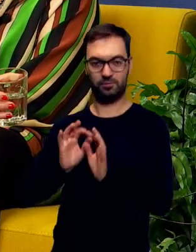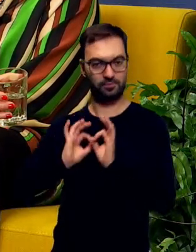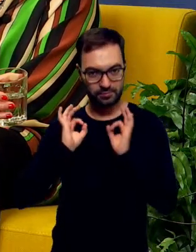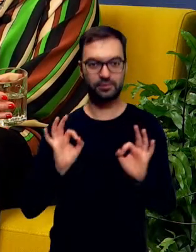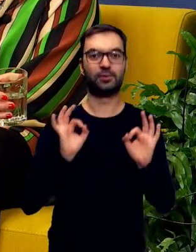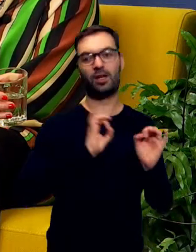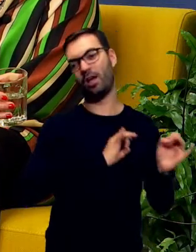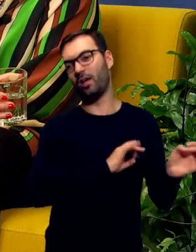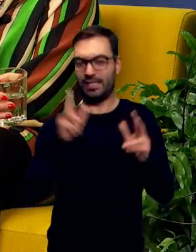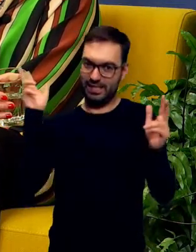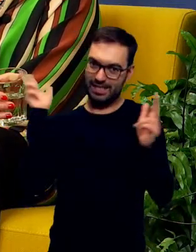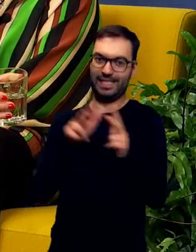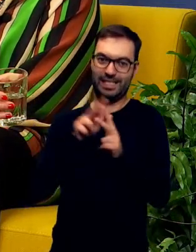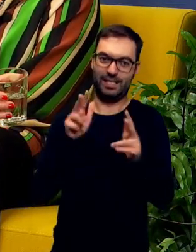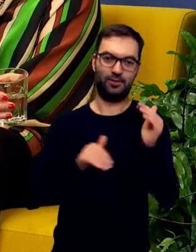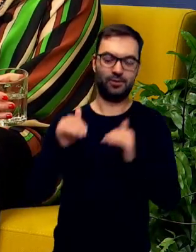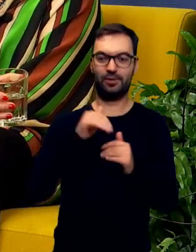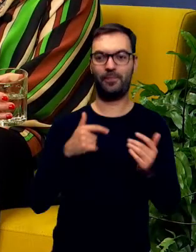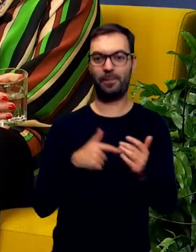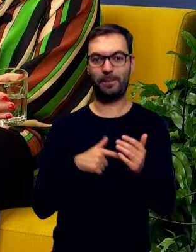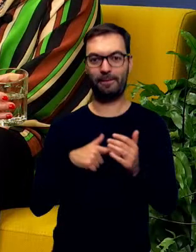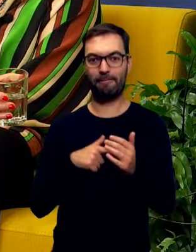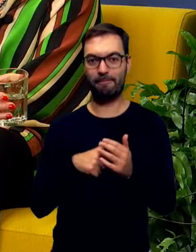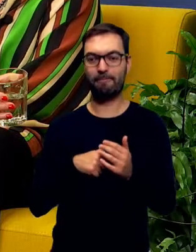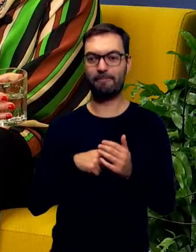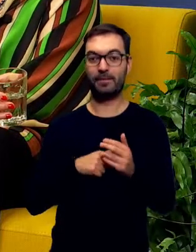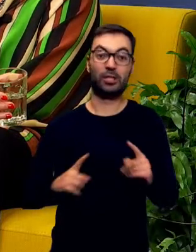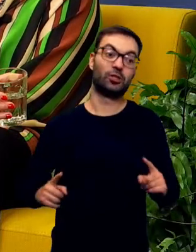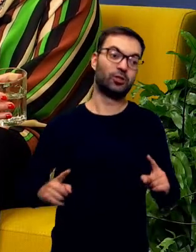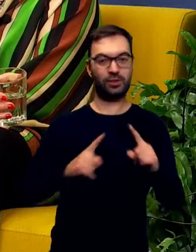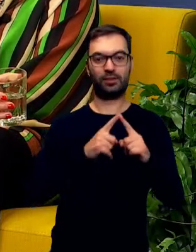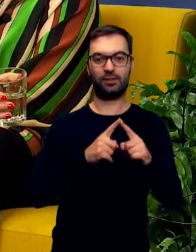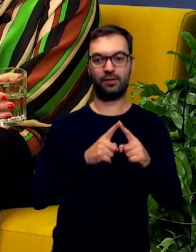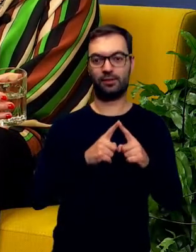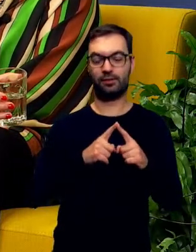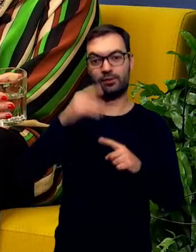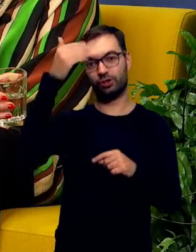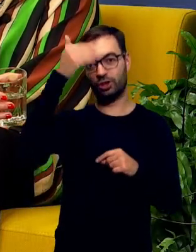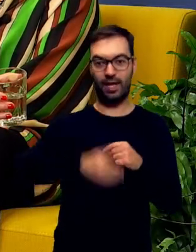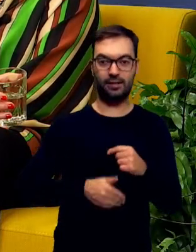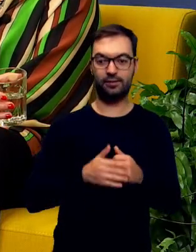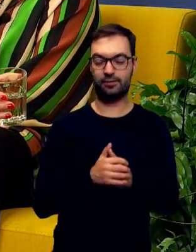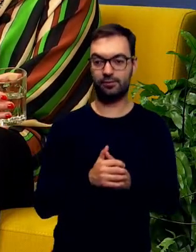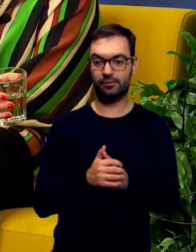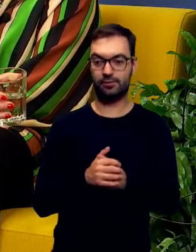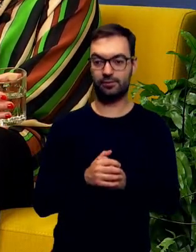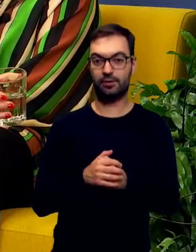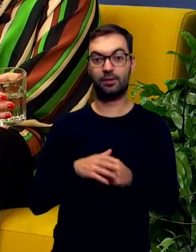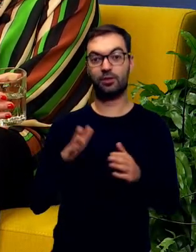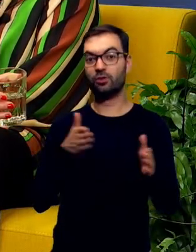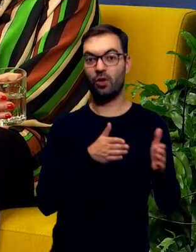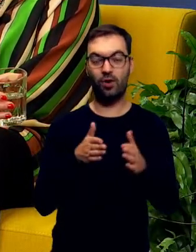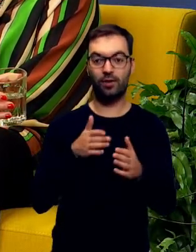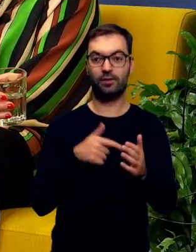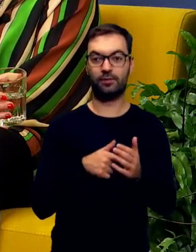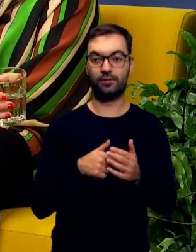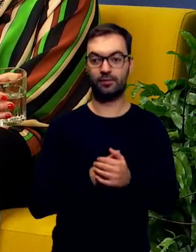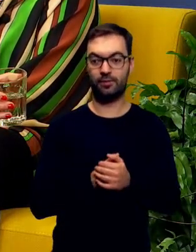i natychmiast atakuje to, co szczyt, ścianę, szlak,